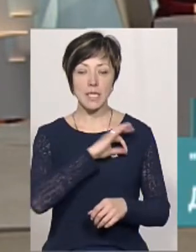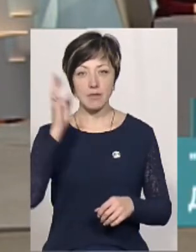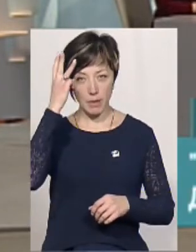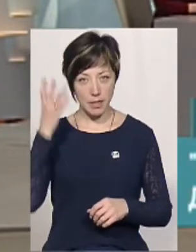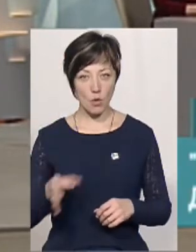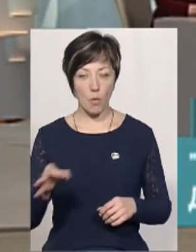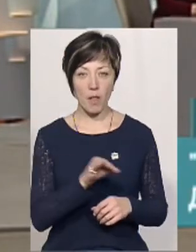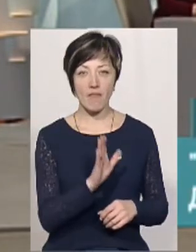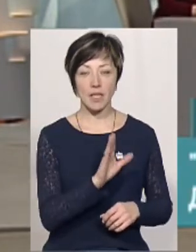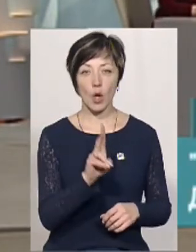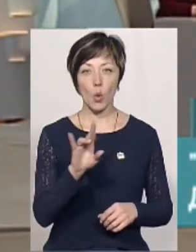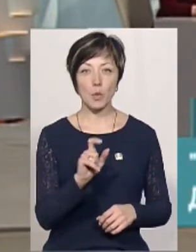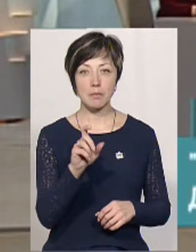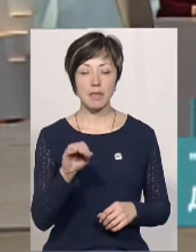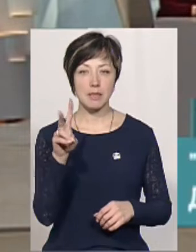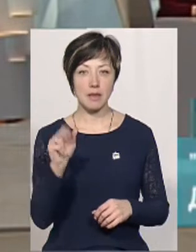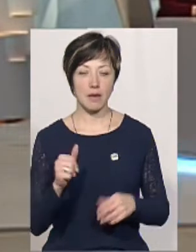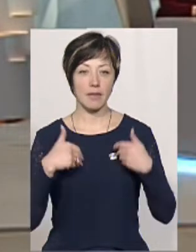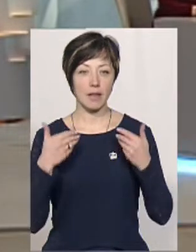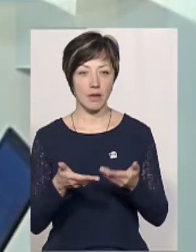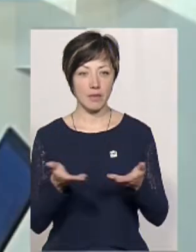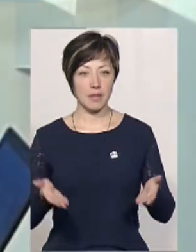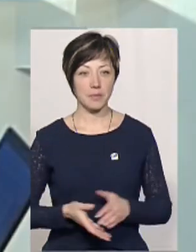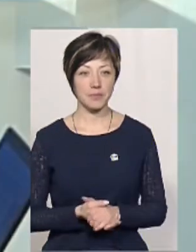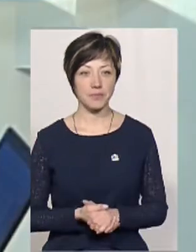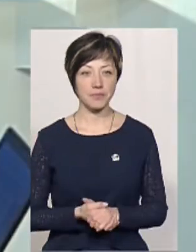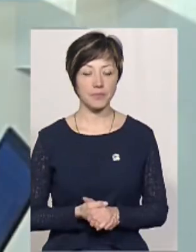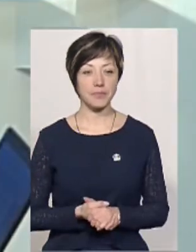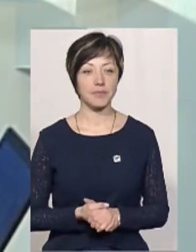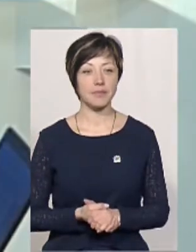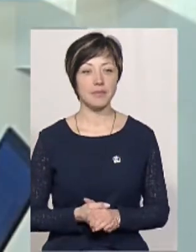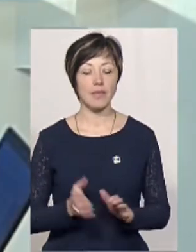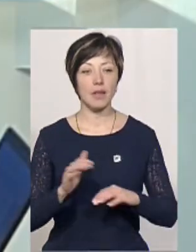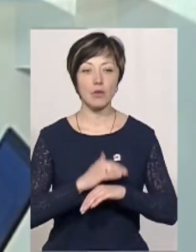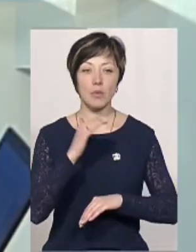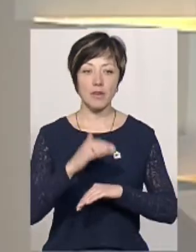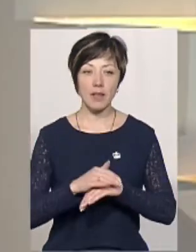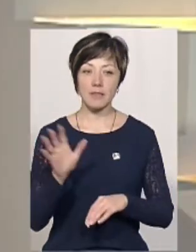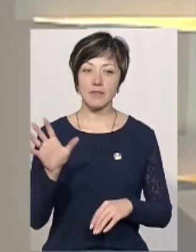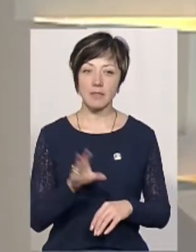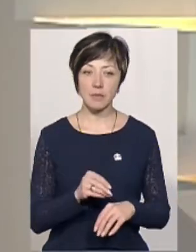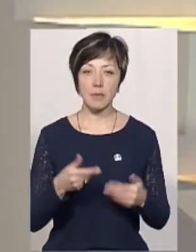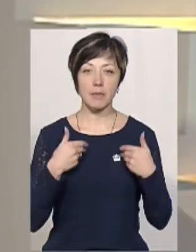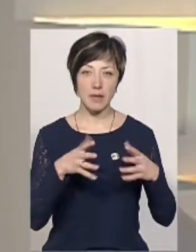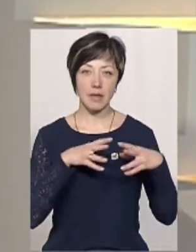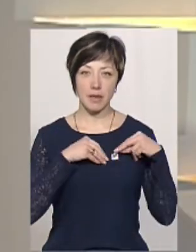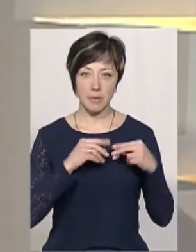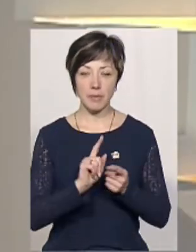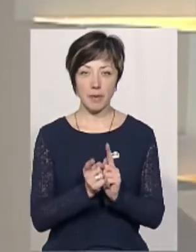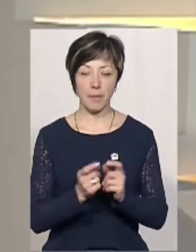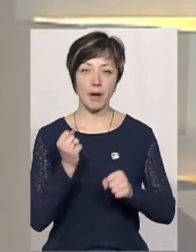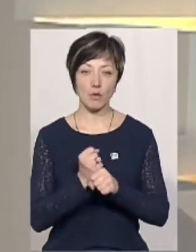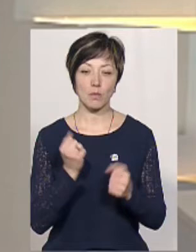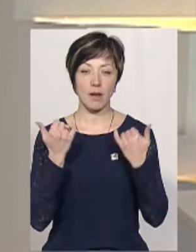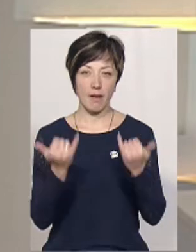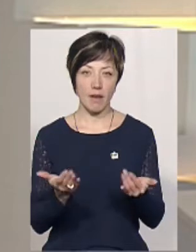Хмельницькій області Валентиною Кузьмінською. Вітаю. Доброго дня. Добрий вечір усім. Ми із Ольгою Рибак працюємо для